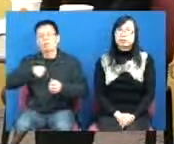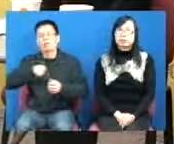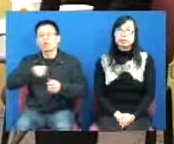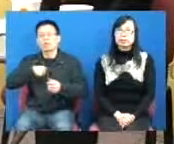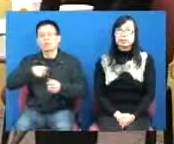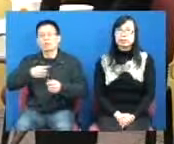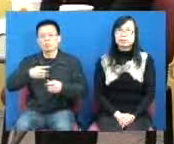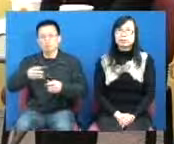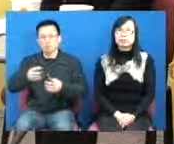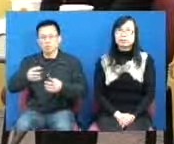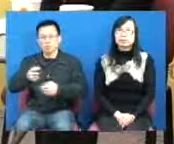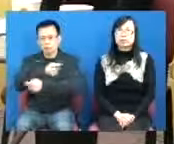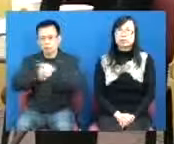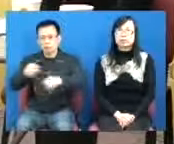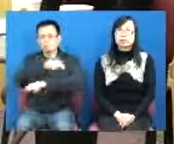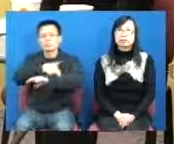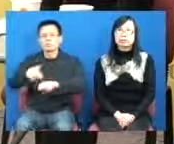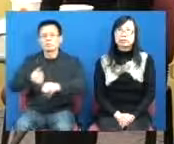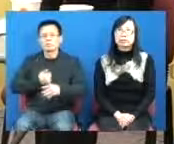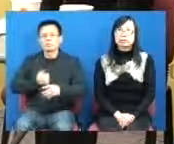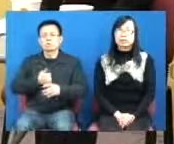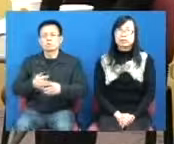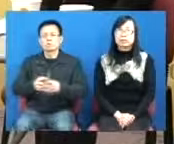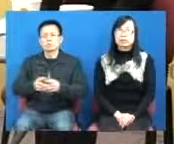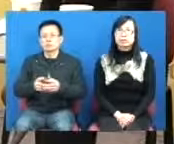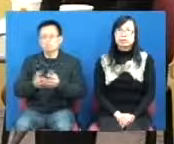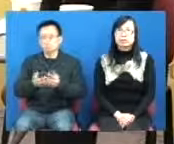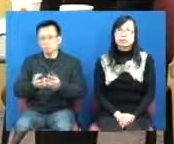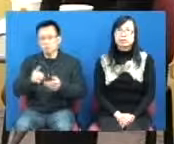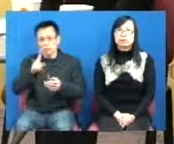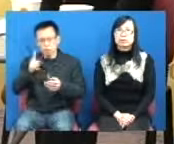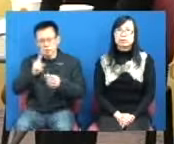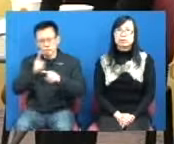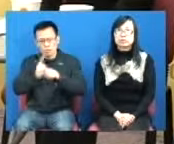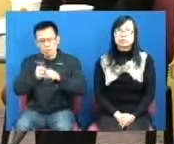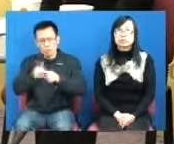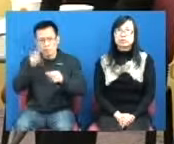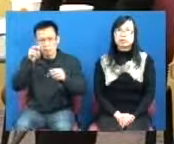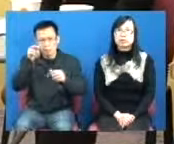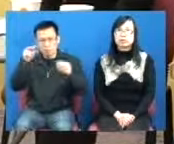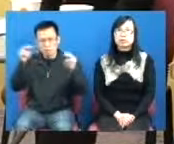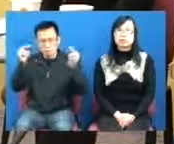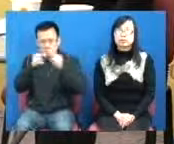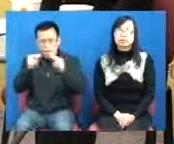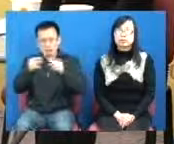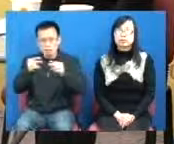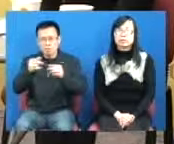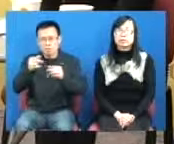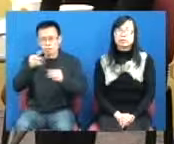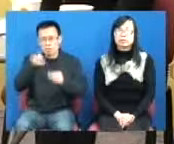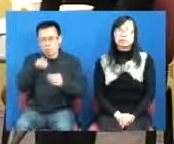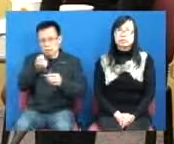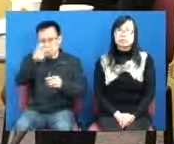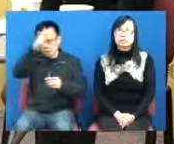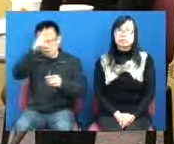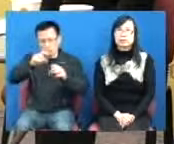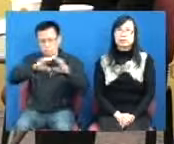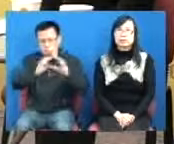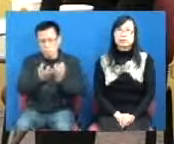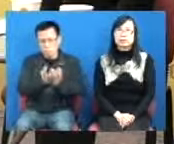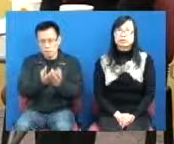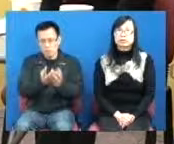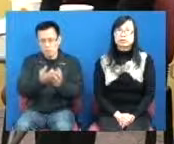就是幾個問題這裡大家很清楚第一就是為什麼要只是建制派的人第二就是建制